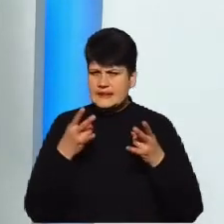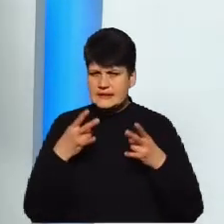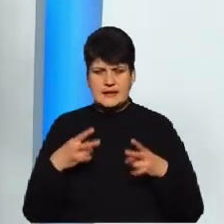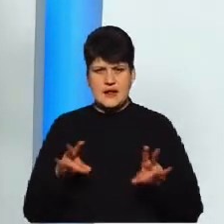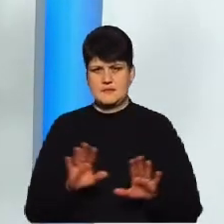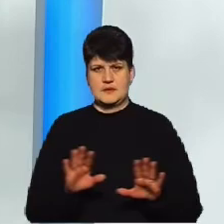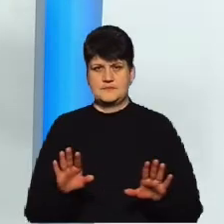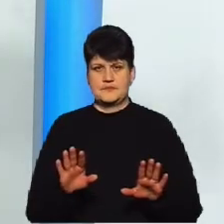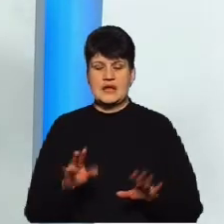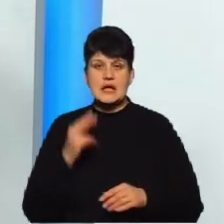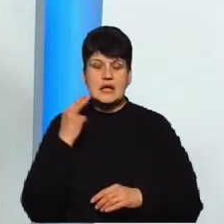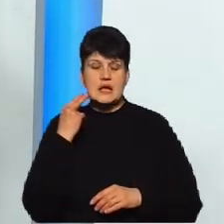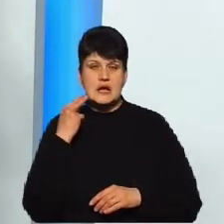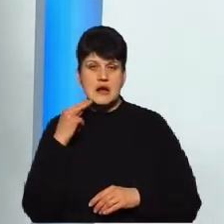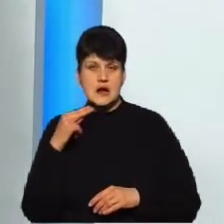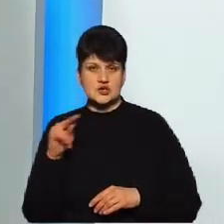кажуть, краще